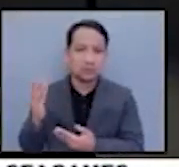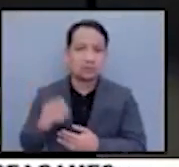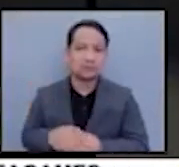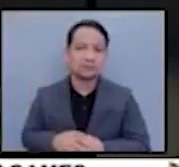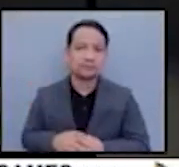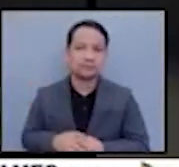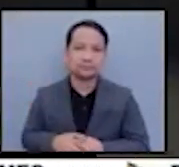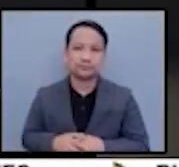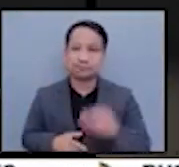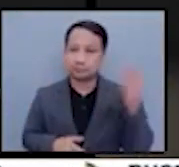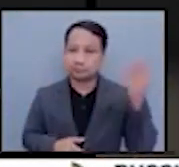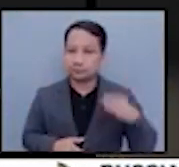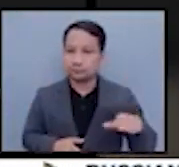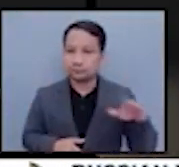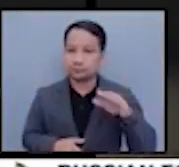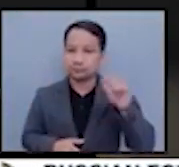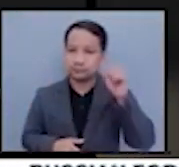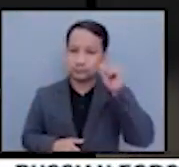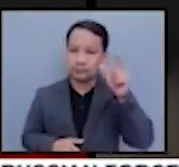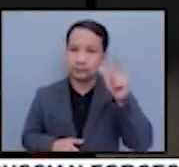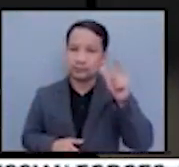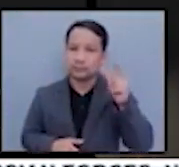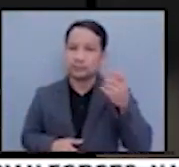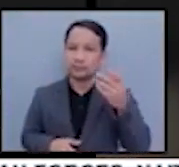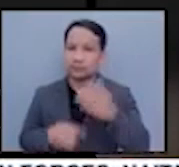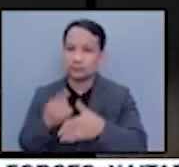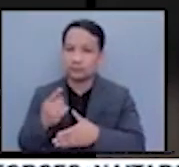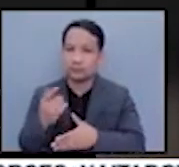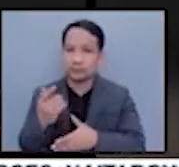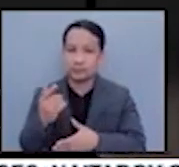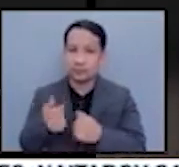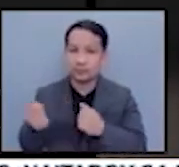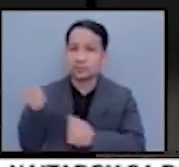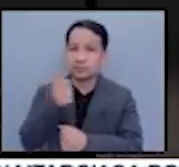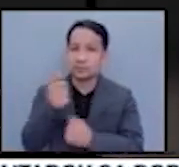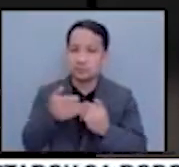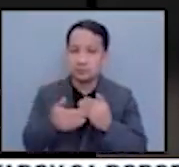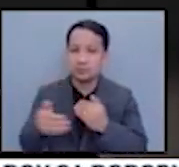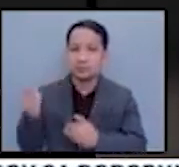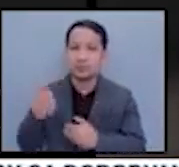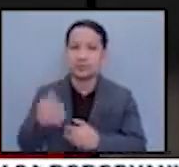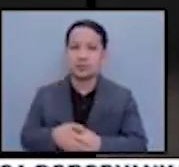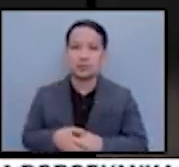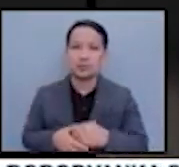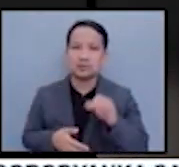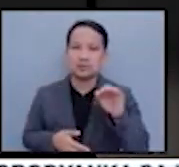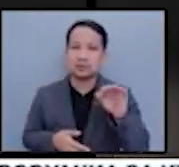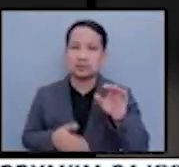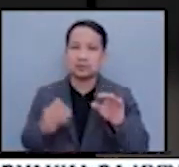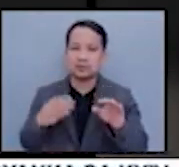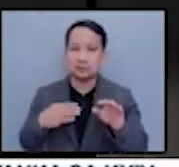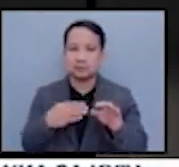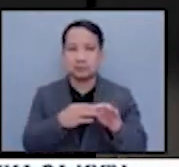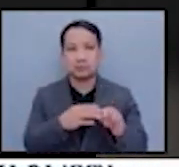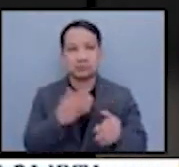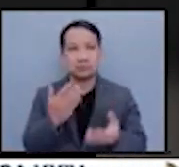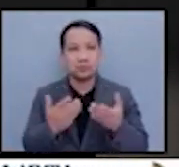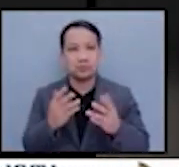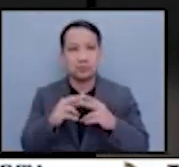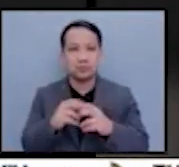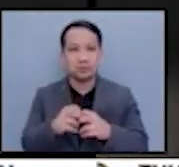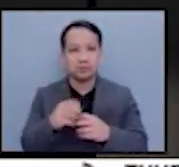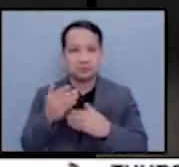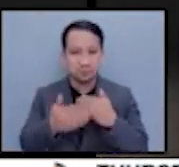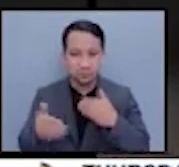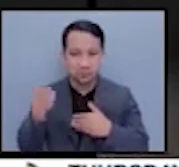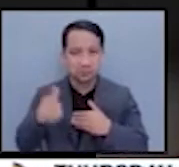Speaker Love once Majo to succeed in the 19th Congress and even beyond, kasi